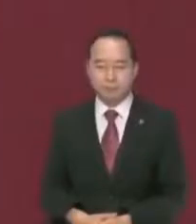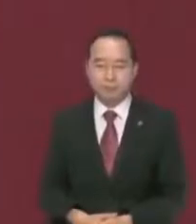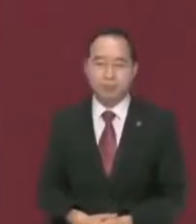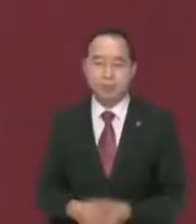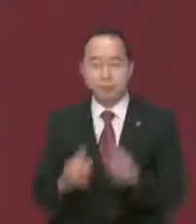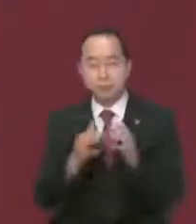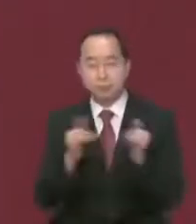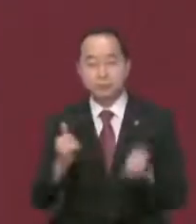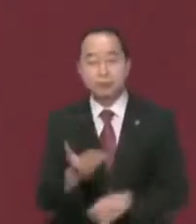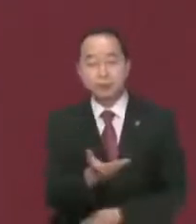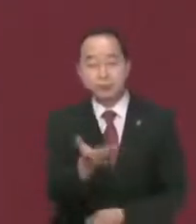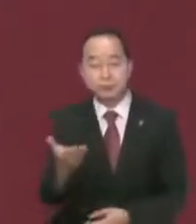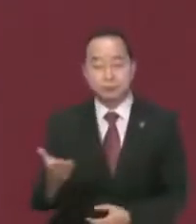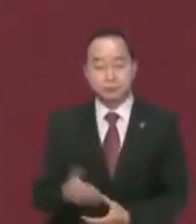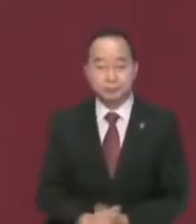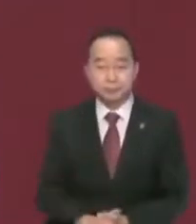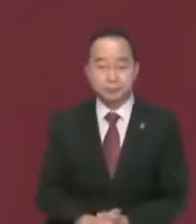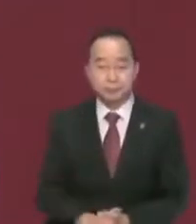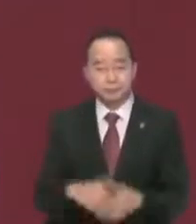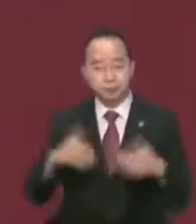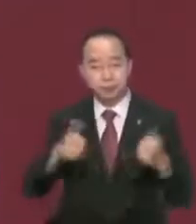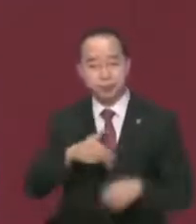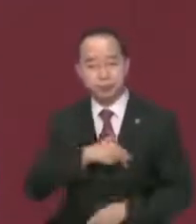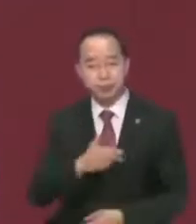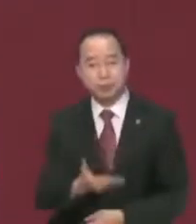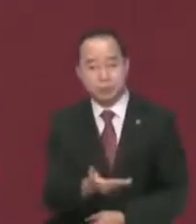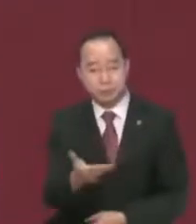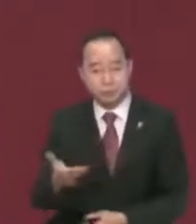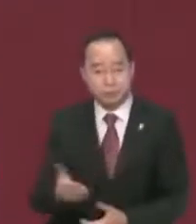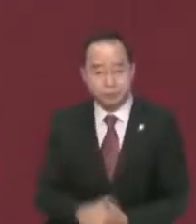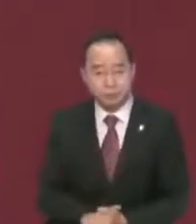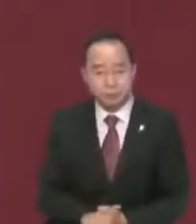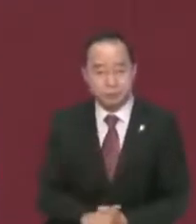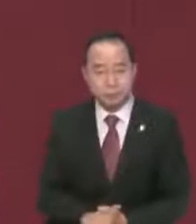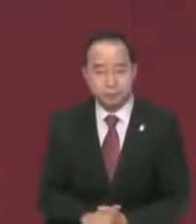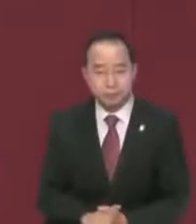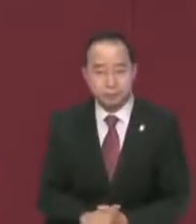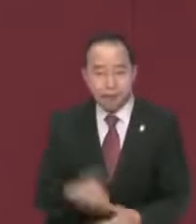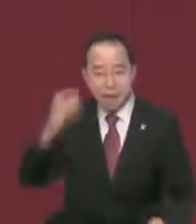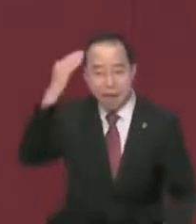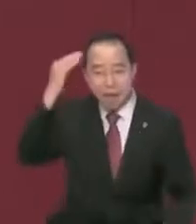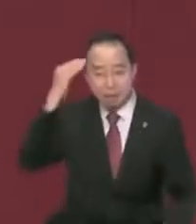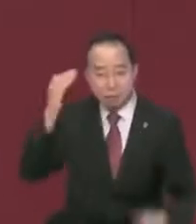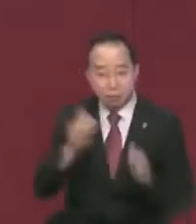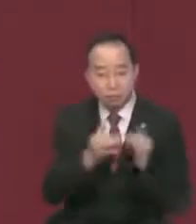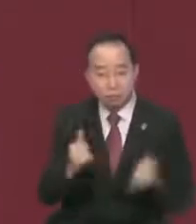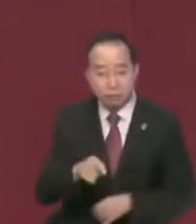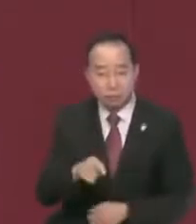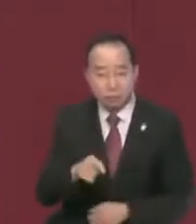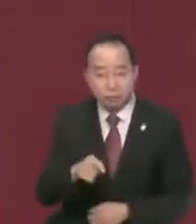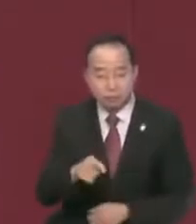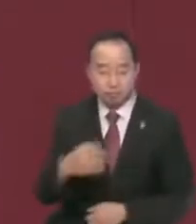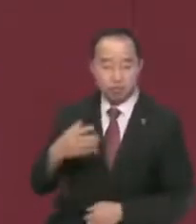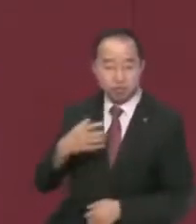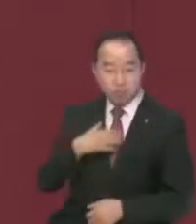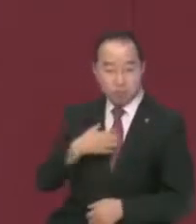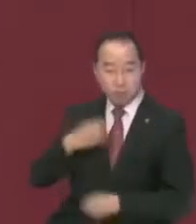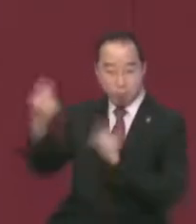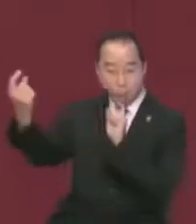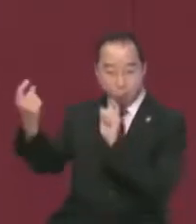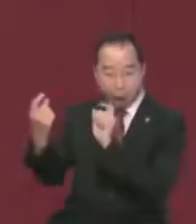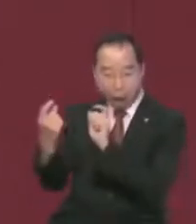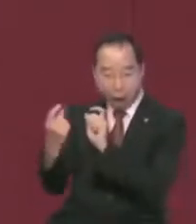존경하는 국민 여러분, 의원 여러분, 우리 국민은 위기 앞에서 연대하고